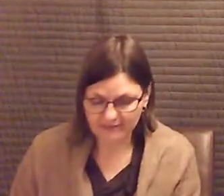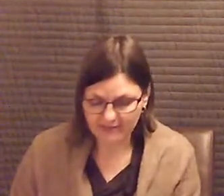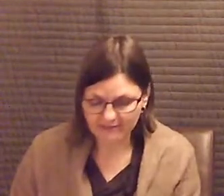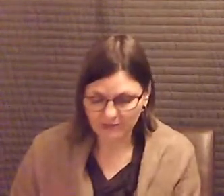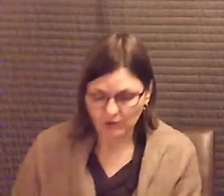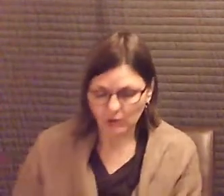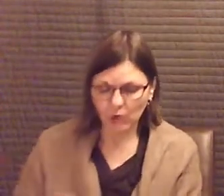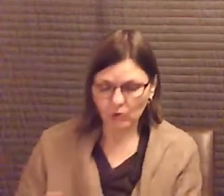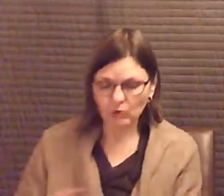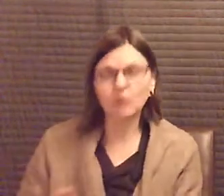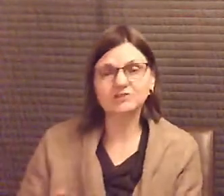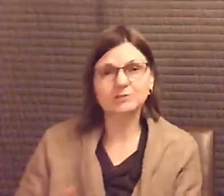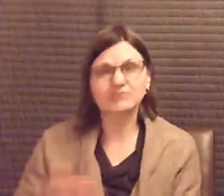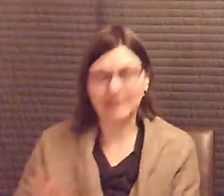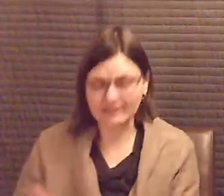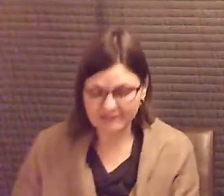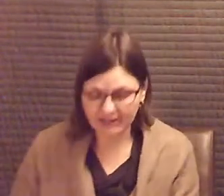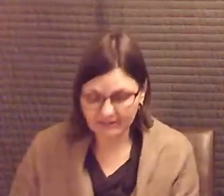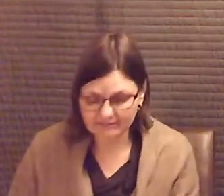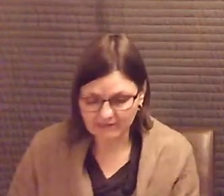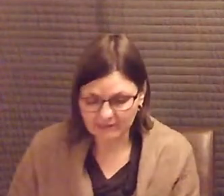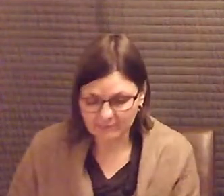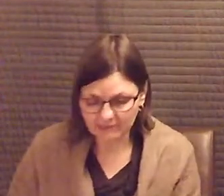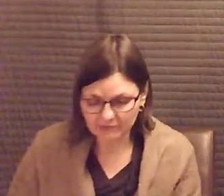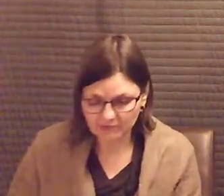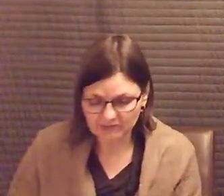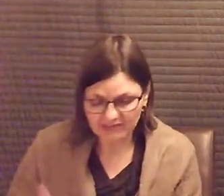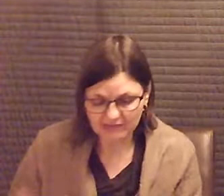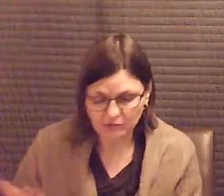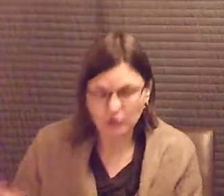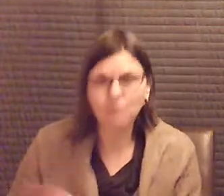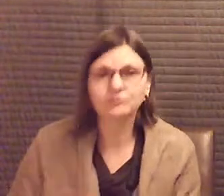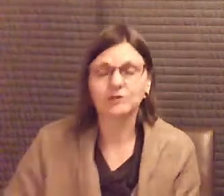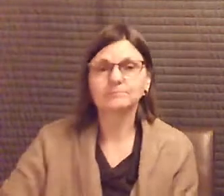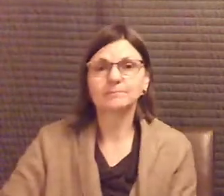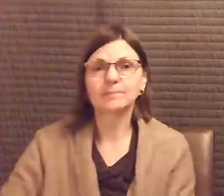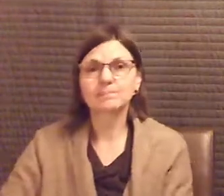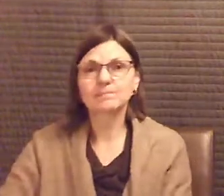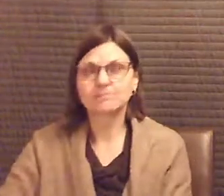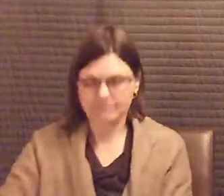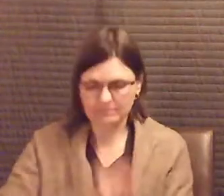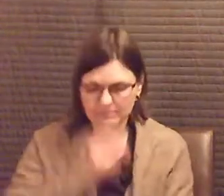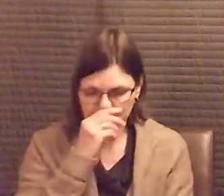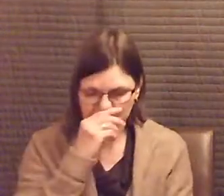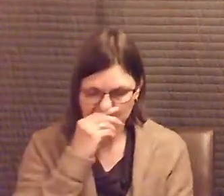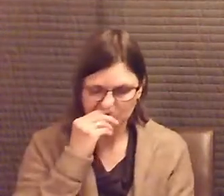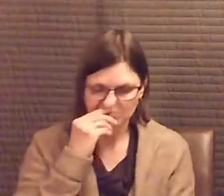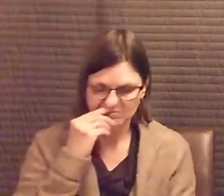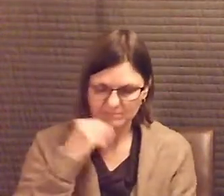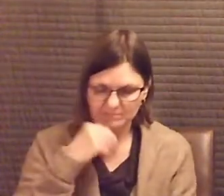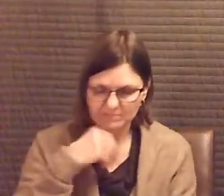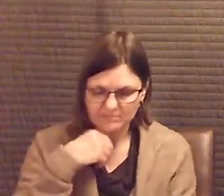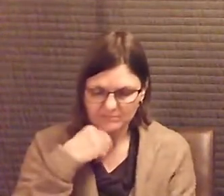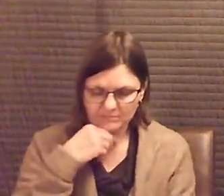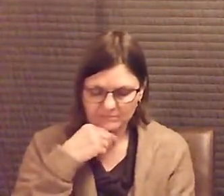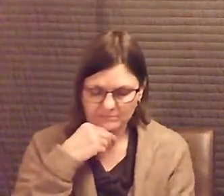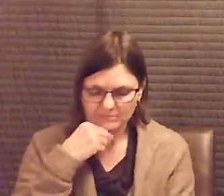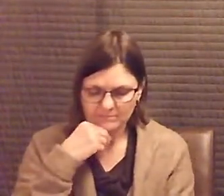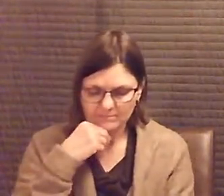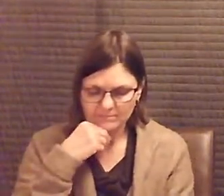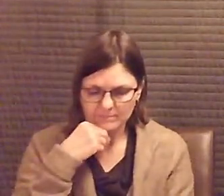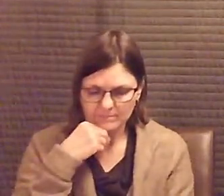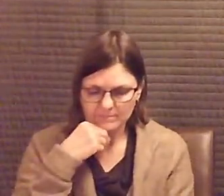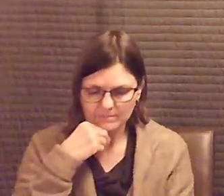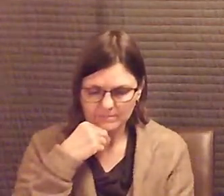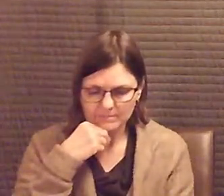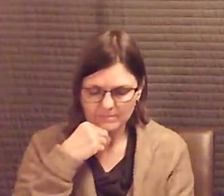dan aan hen die onnozel of het engels a die met die niet geloofde was mijn die me sowieso zo